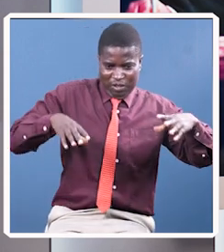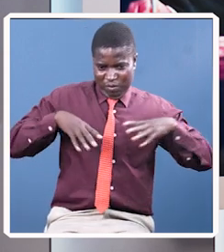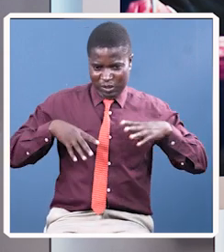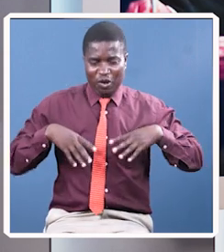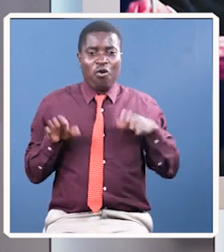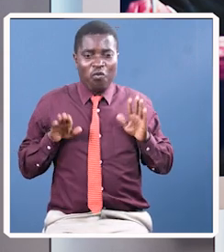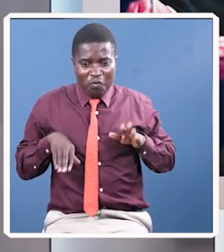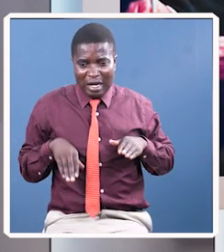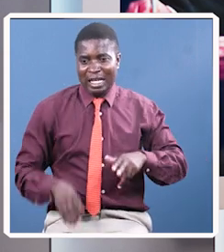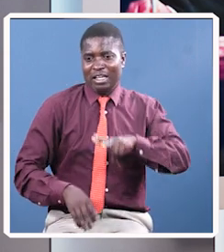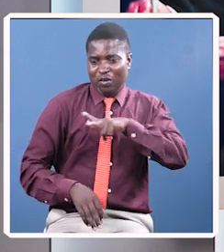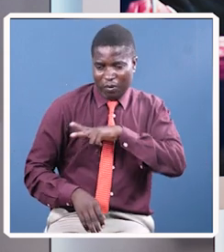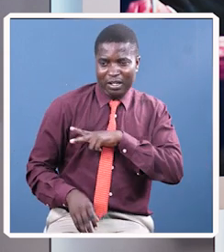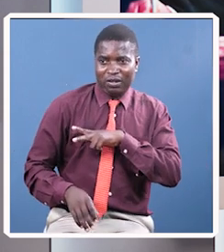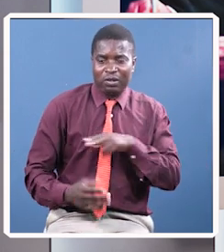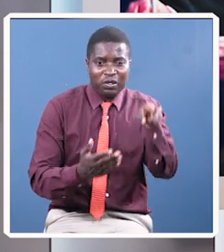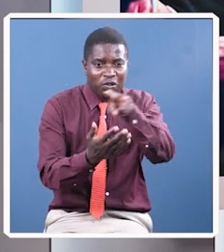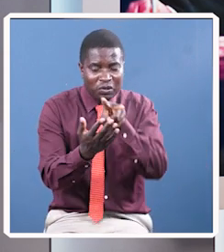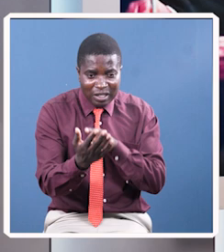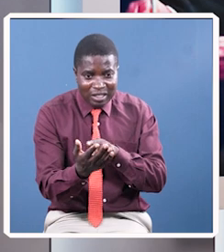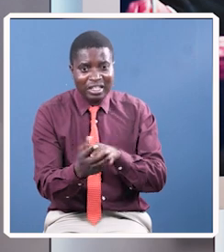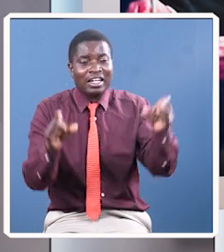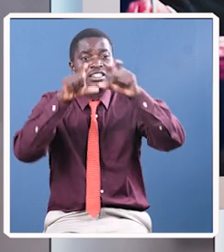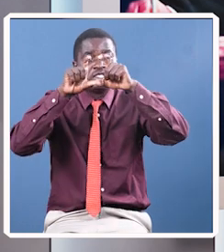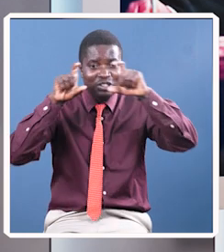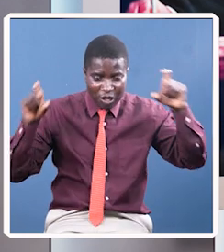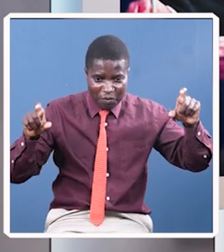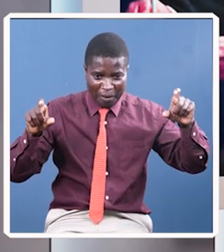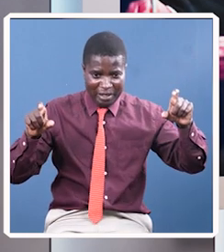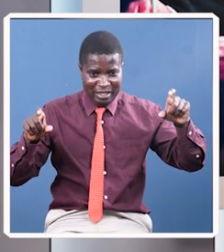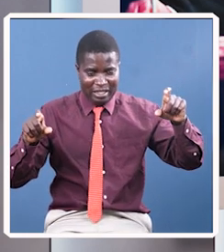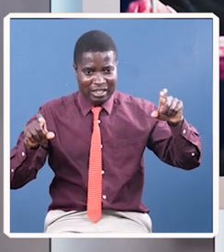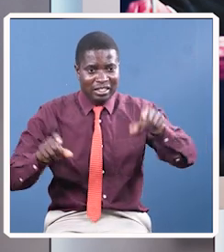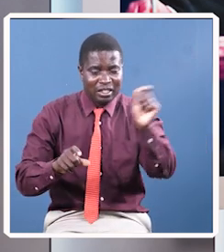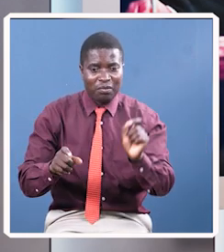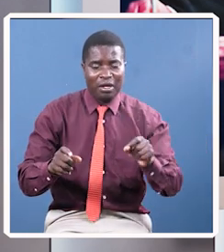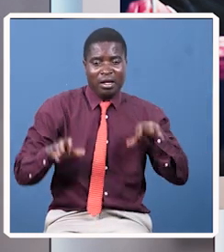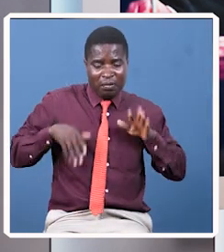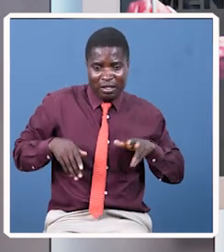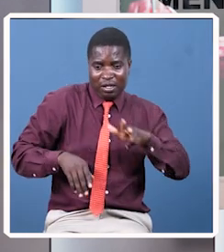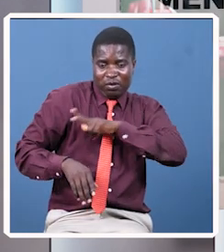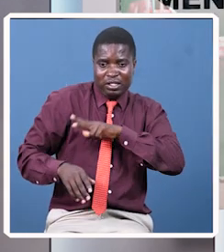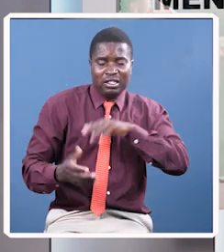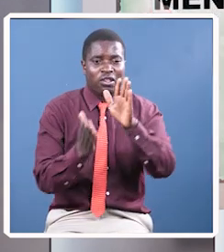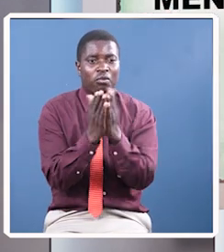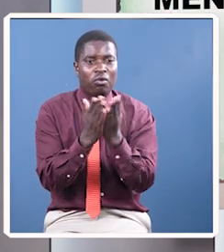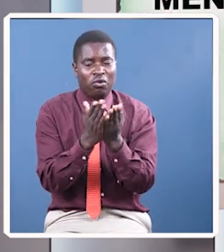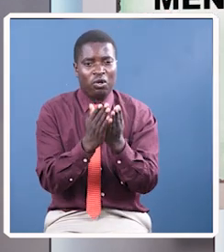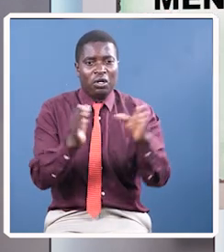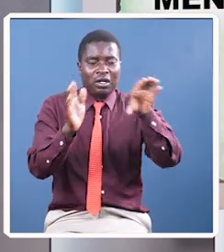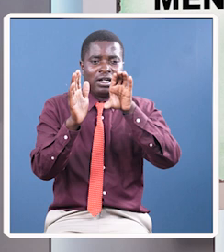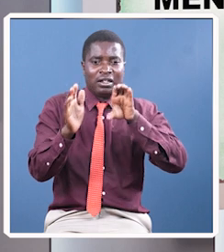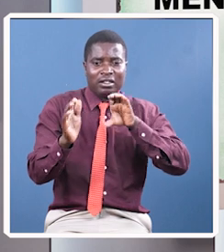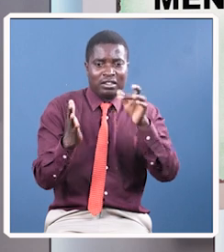White. So I'm going to read the quotation. Inonyirwa na Ellen White. Mbuku runonzi Christ in His Sanctuary. Ndijavere nga pa